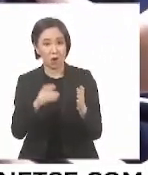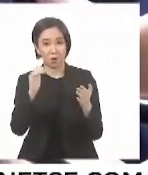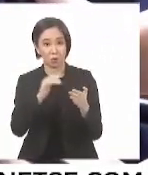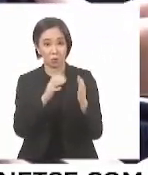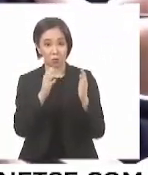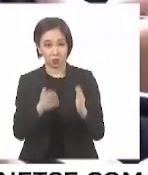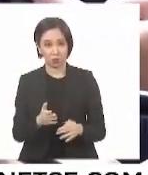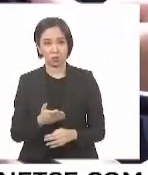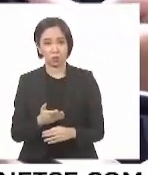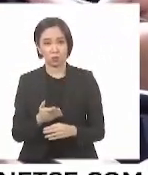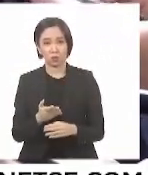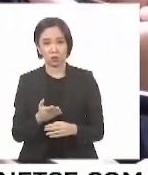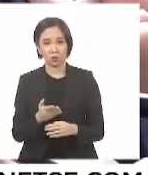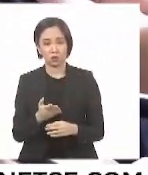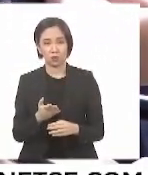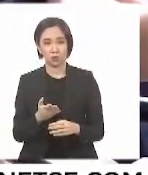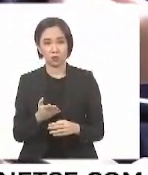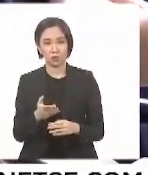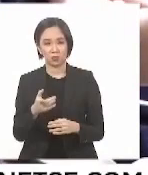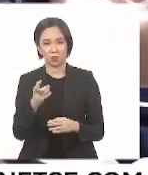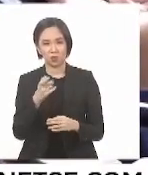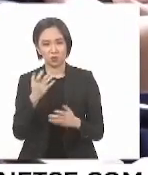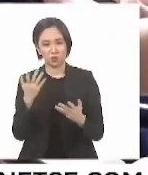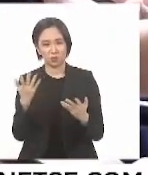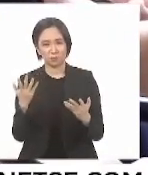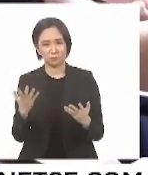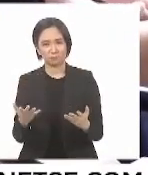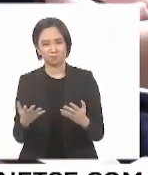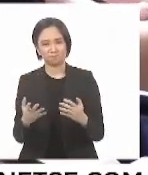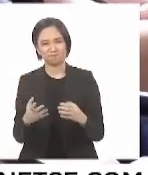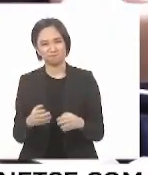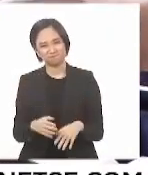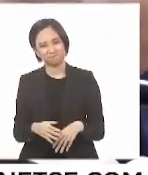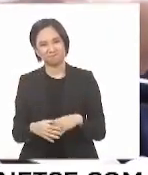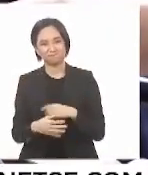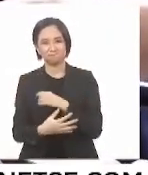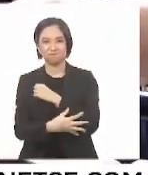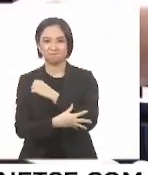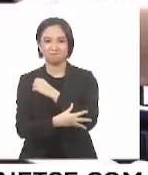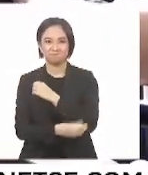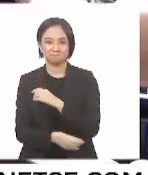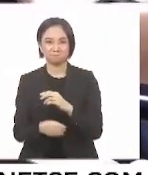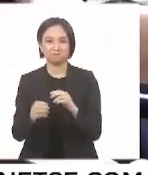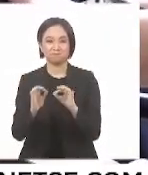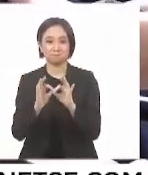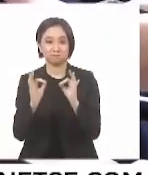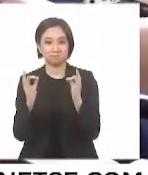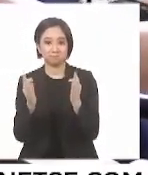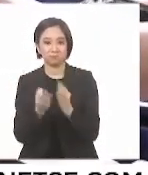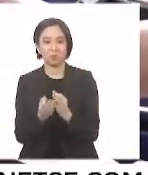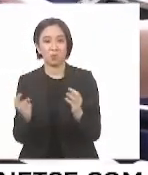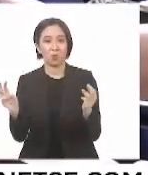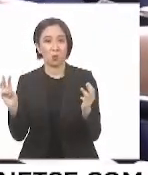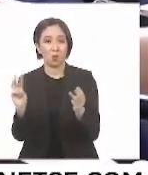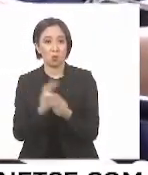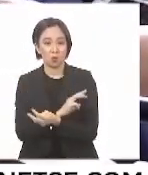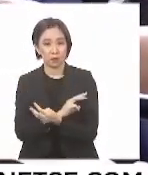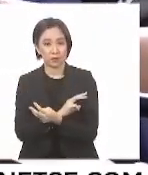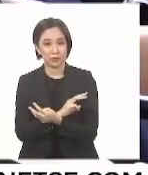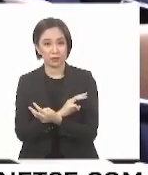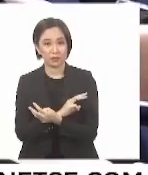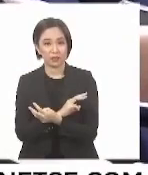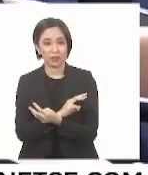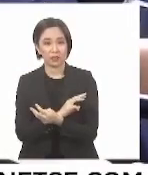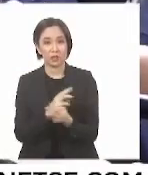in disadvantaged homes. So ibig sabihin po noon, it is worse doon po sa ating